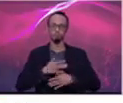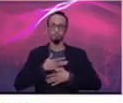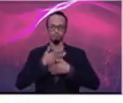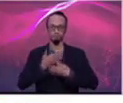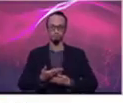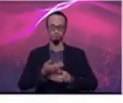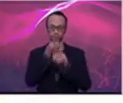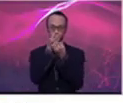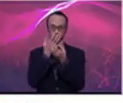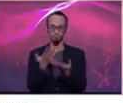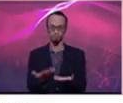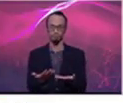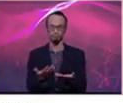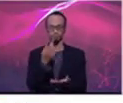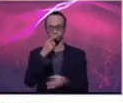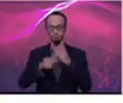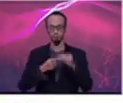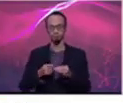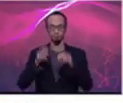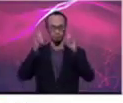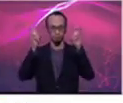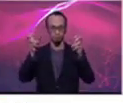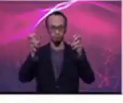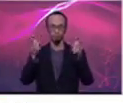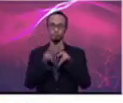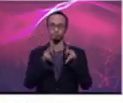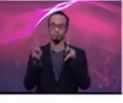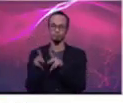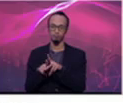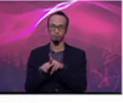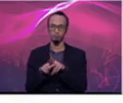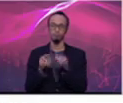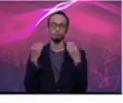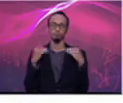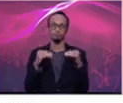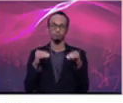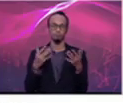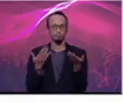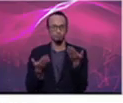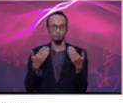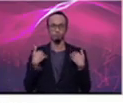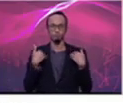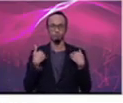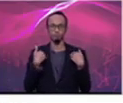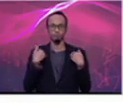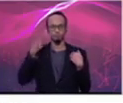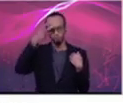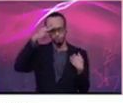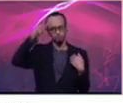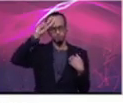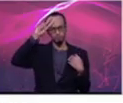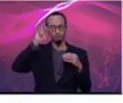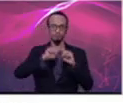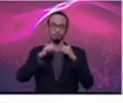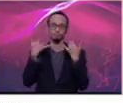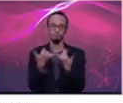memberi penjelasan berhubung isu logo kasut tumit tinggi keluarannya yang disifatkan telah disalah tafsir Syarikat